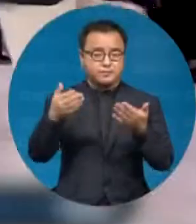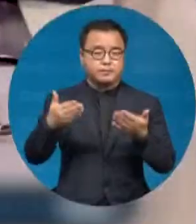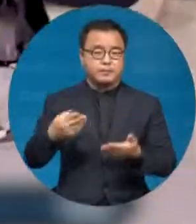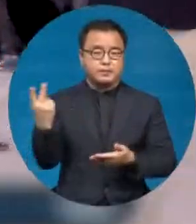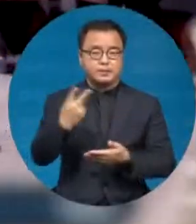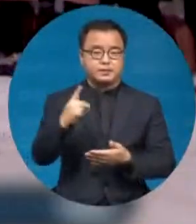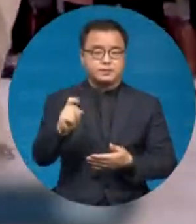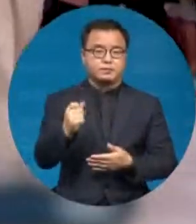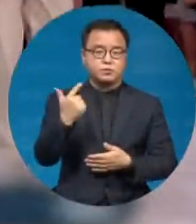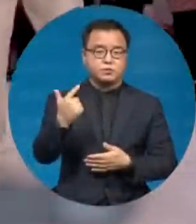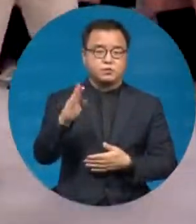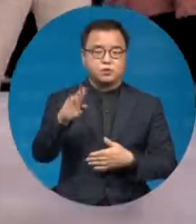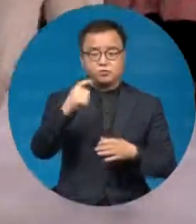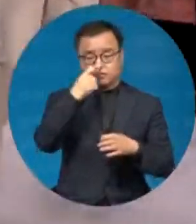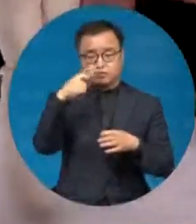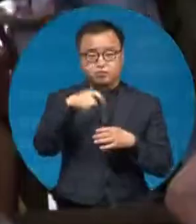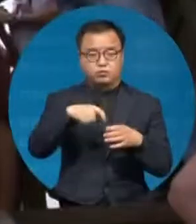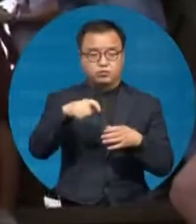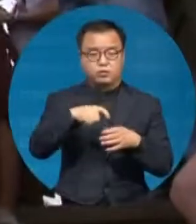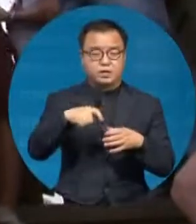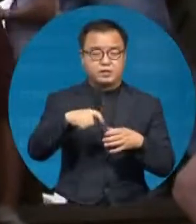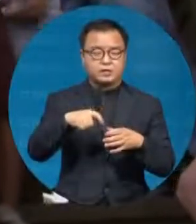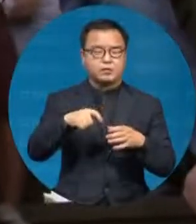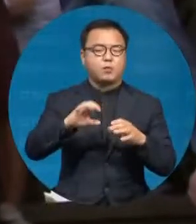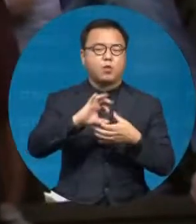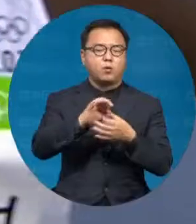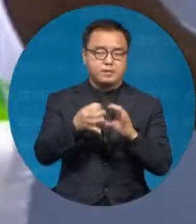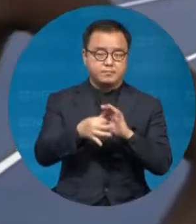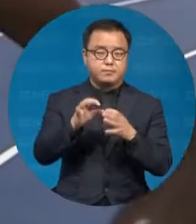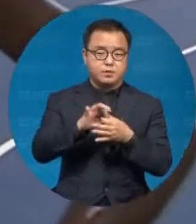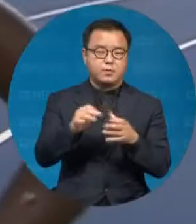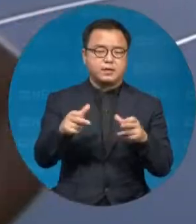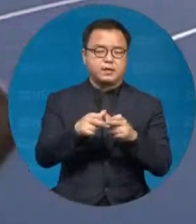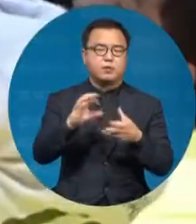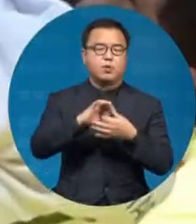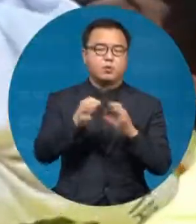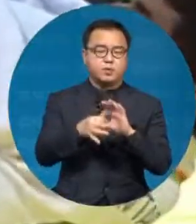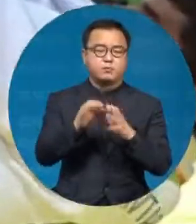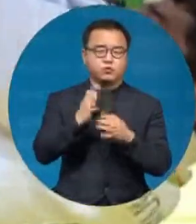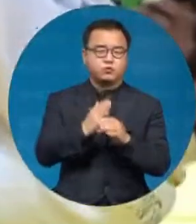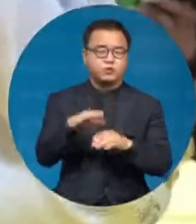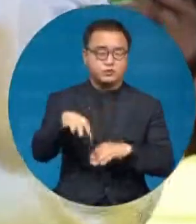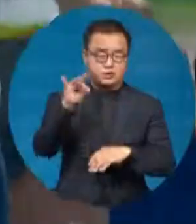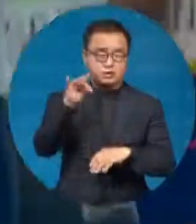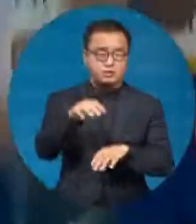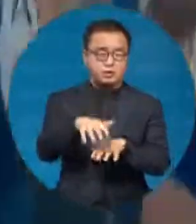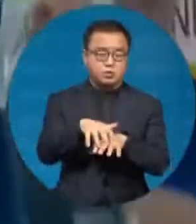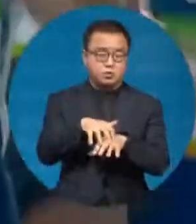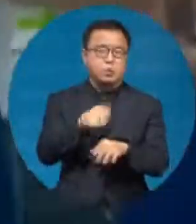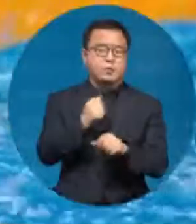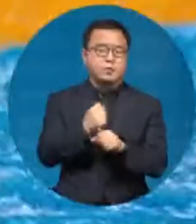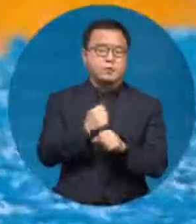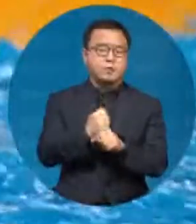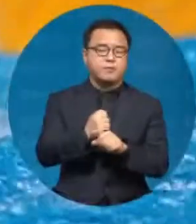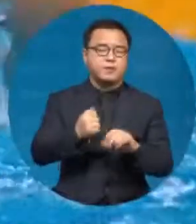2016년 브라질 리우데자네이로에서 열린 리우 올림픽과 패럴림픽에서 처음 꾸려진 난민 대표팀.